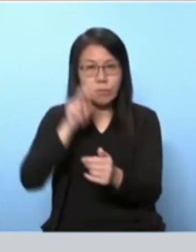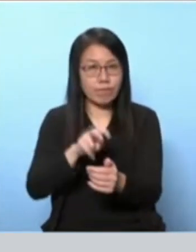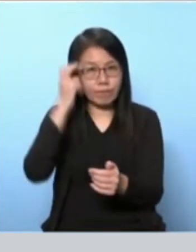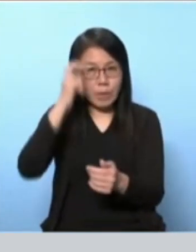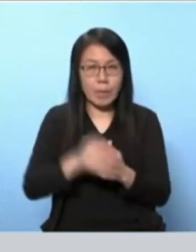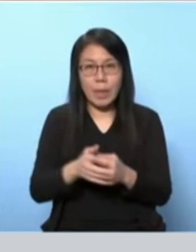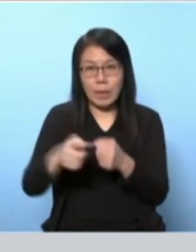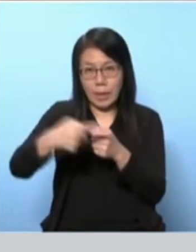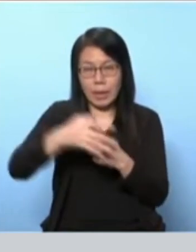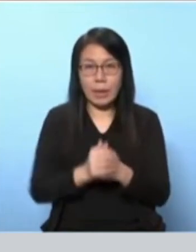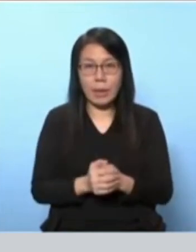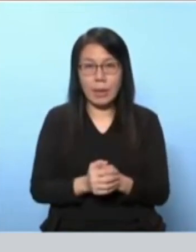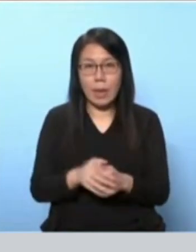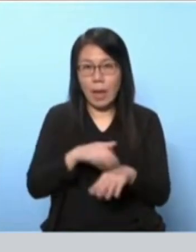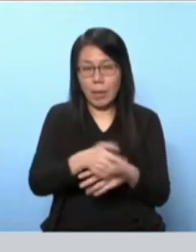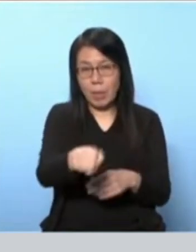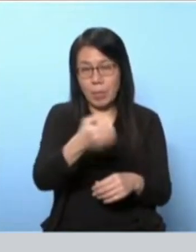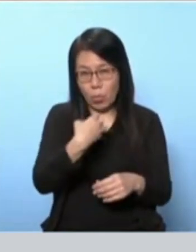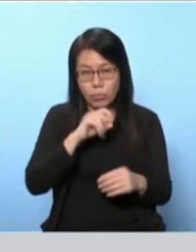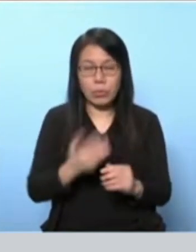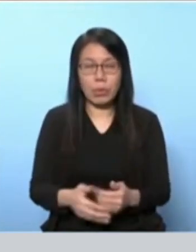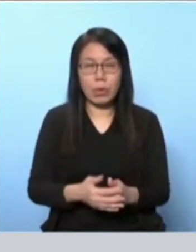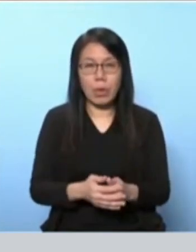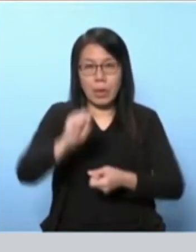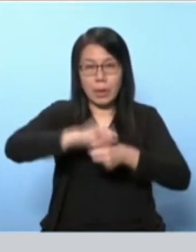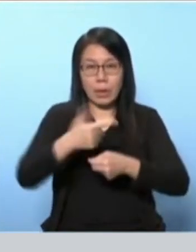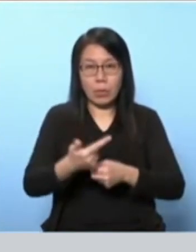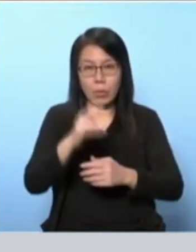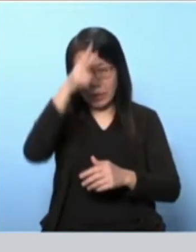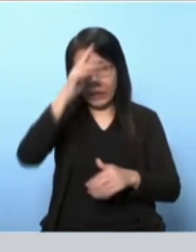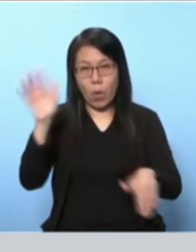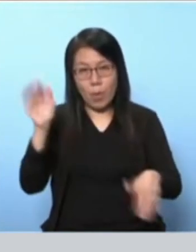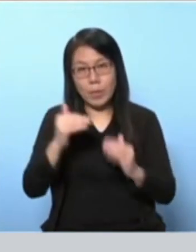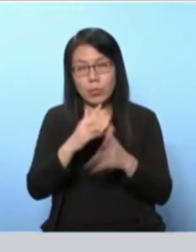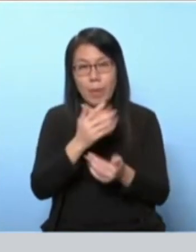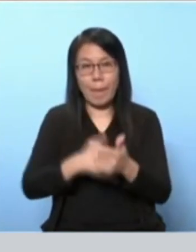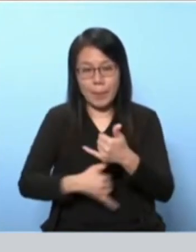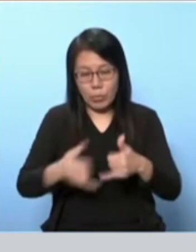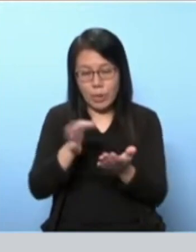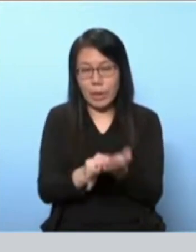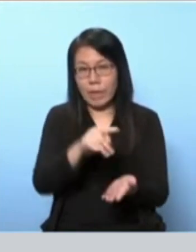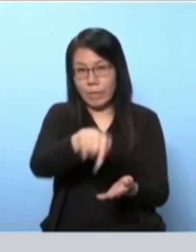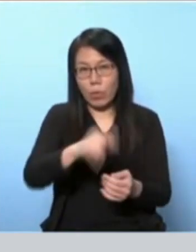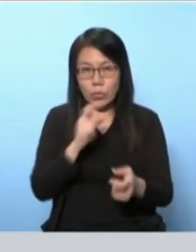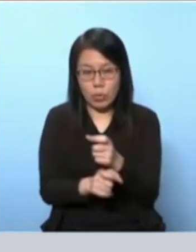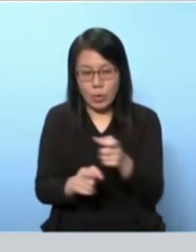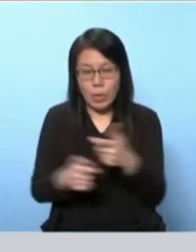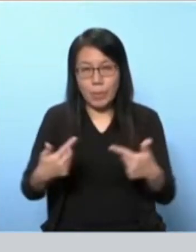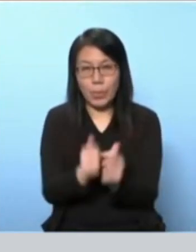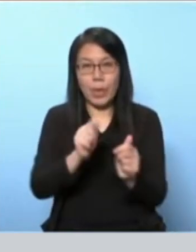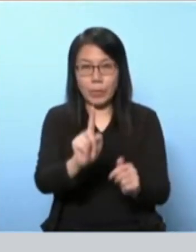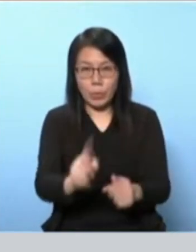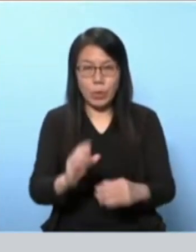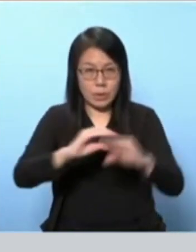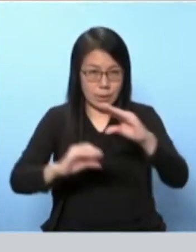嘅。第一，其實振英哥頭先都講過啦，增加康文署表演場地嘅商業配套同